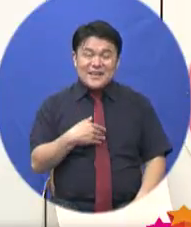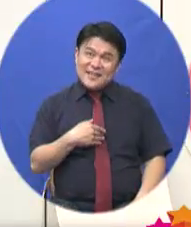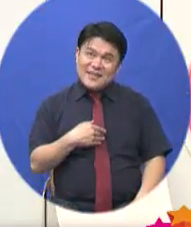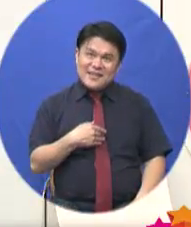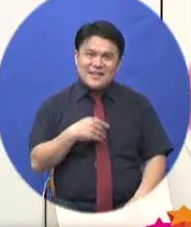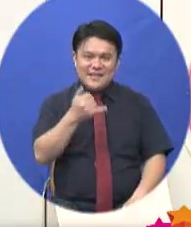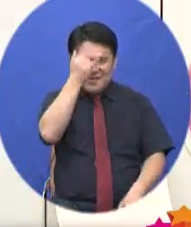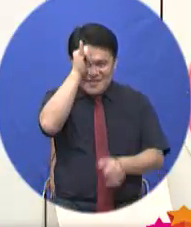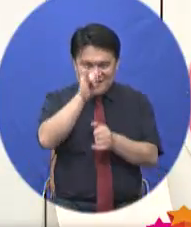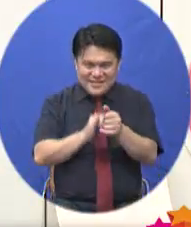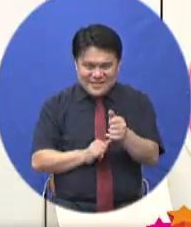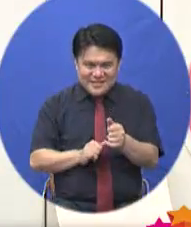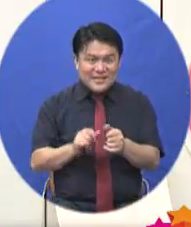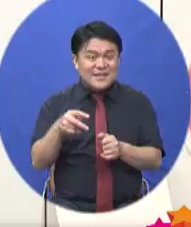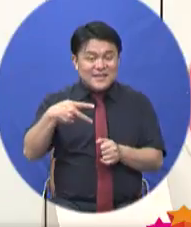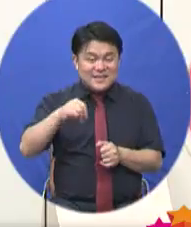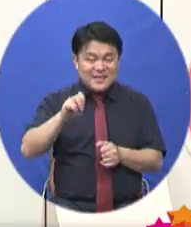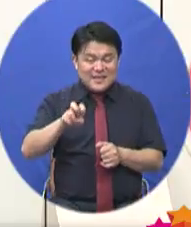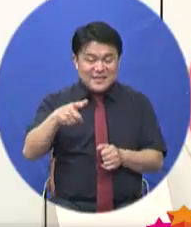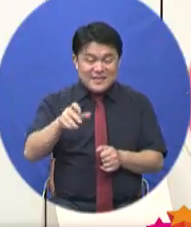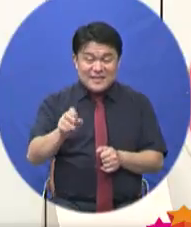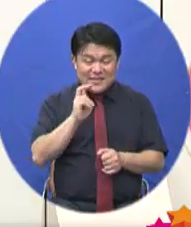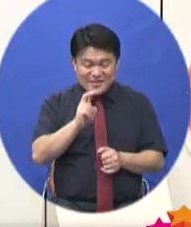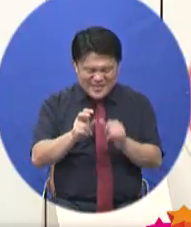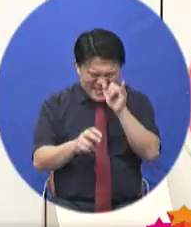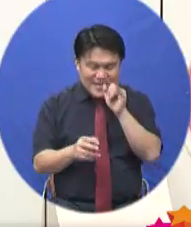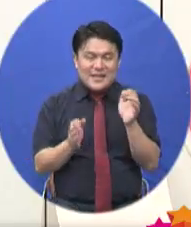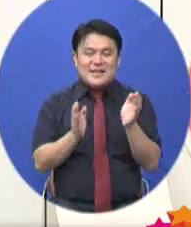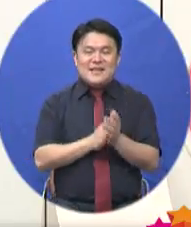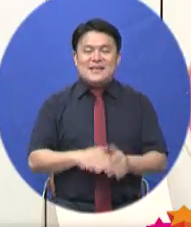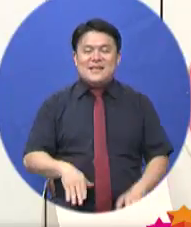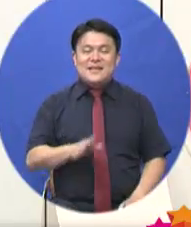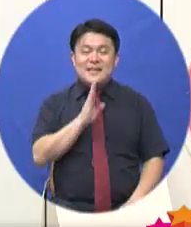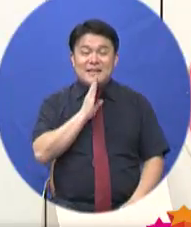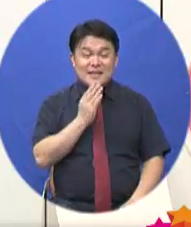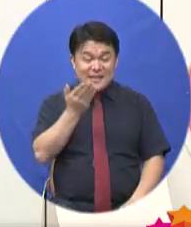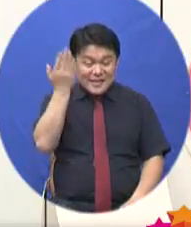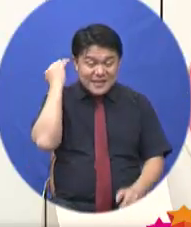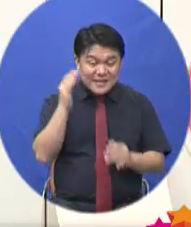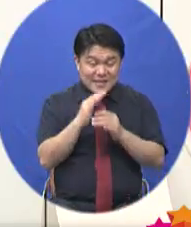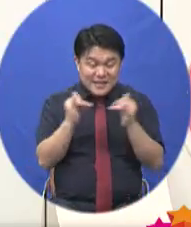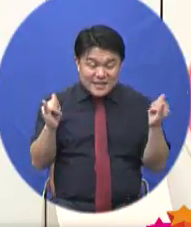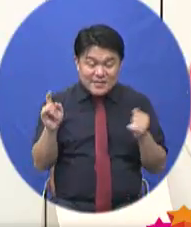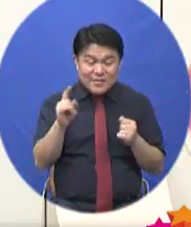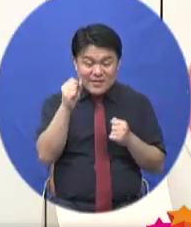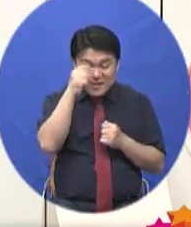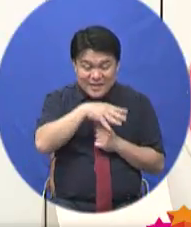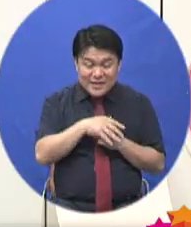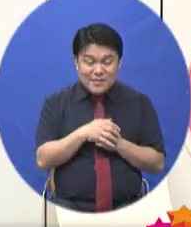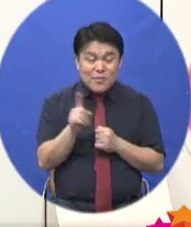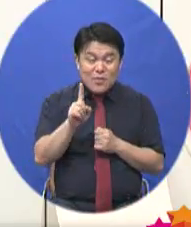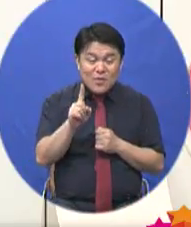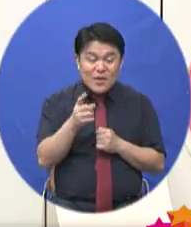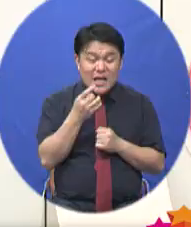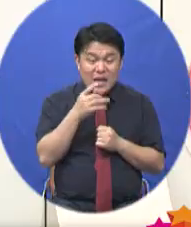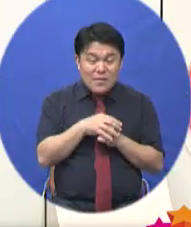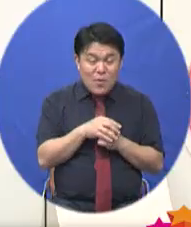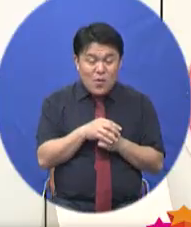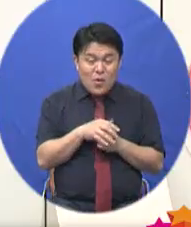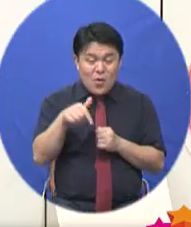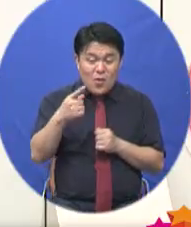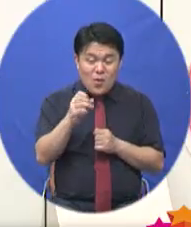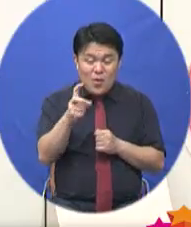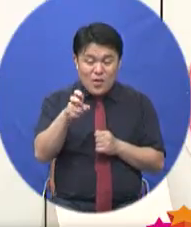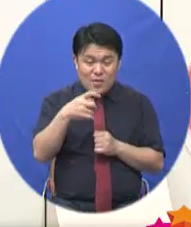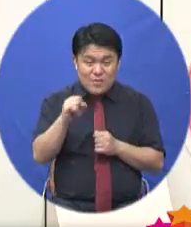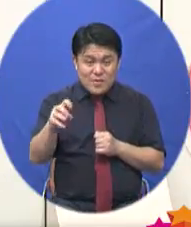전혀 심창. 전혀 심창. 네. 드디어 맞아요. 나왔습니다. 네. 예. 네. 그런데 옛날 분들은 다 공양미 300석이라고 부른 분 많이 계세요. 네, 근데 네.